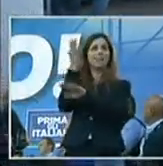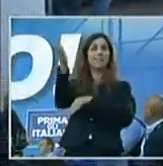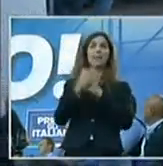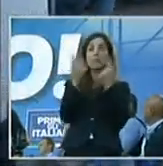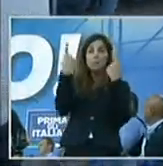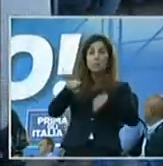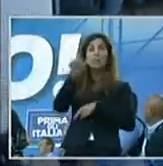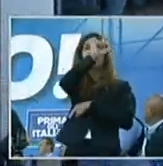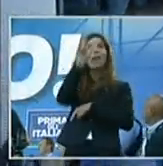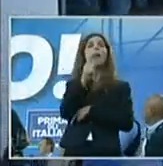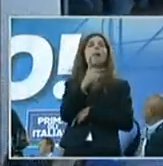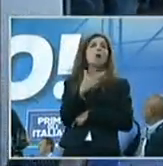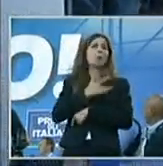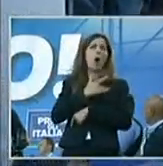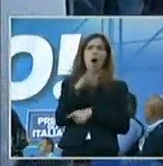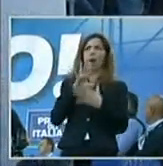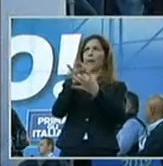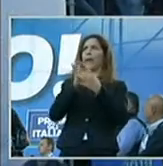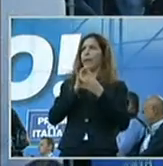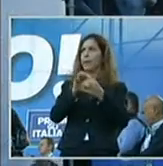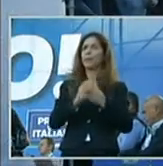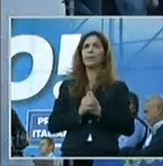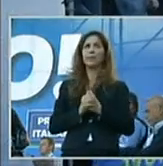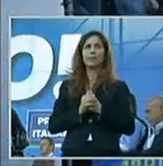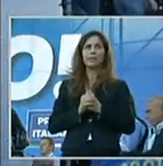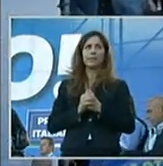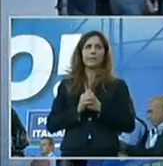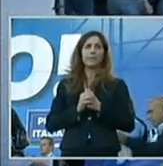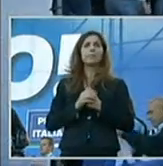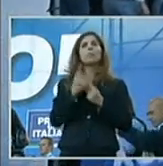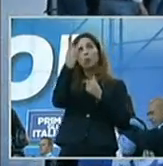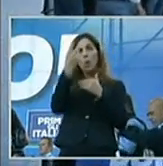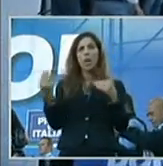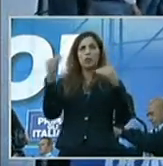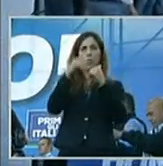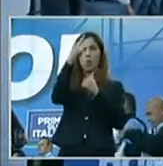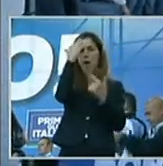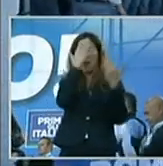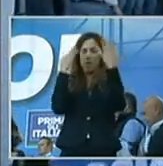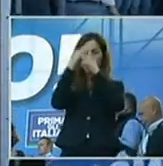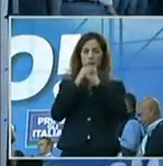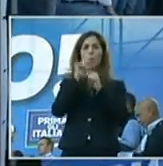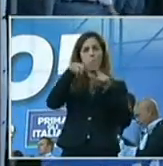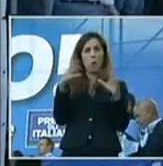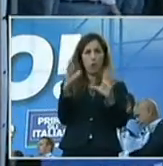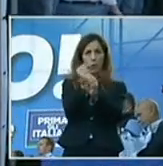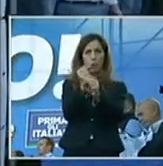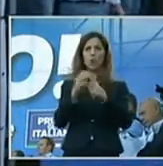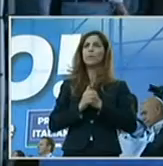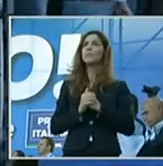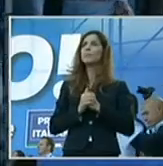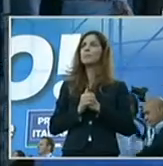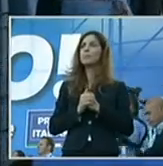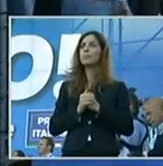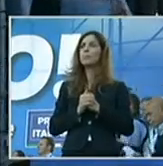già, caso il salto di qualità l'ha già fatto, è arrivato al 34%. Sentiamo se c'è qualche cosa di diverso ancora nei toni e nel